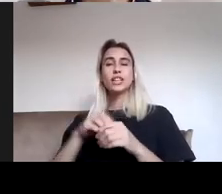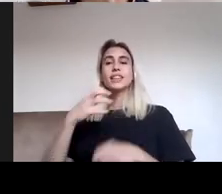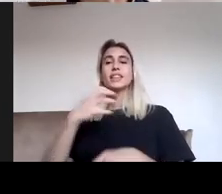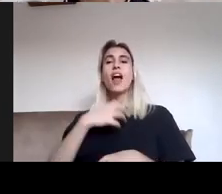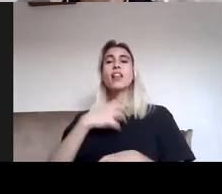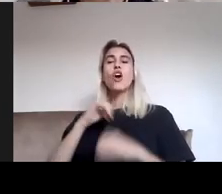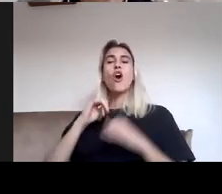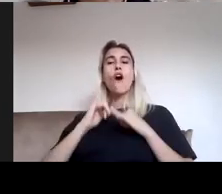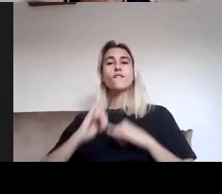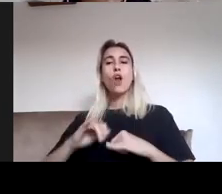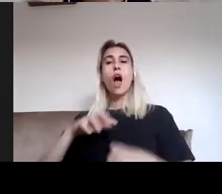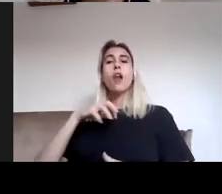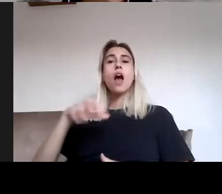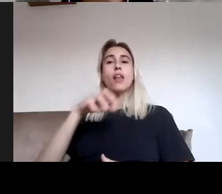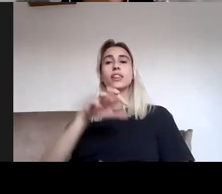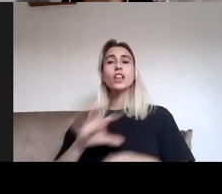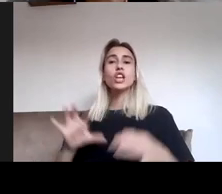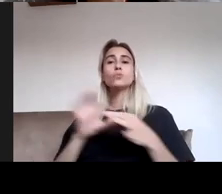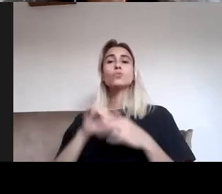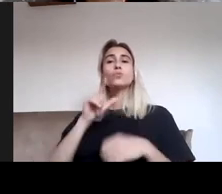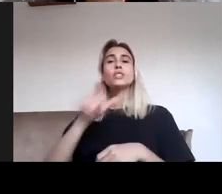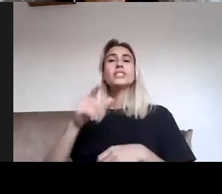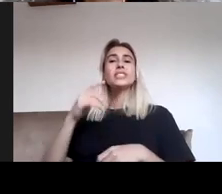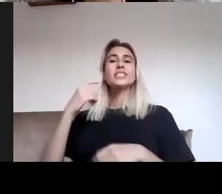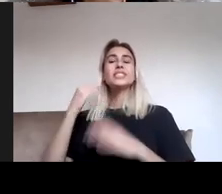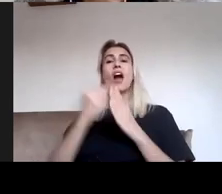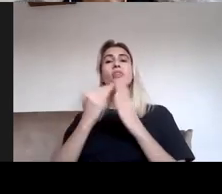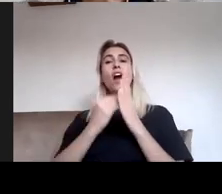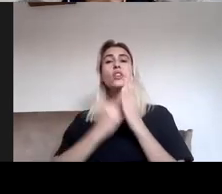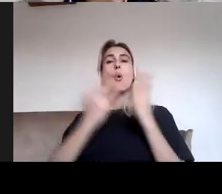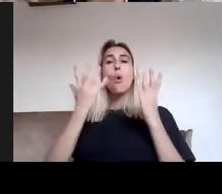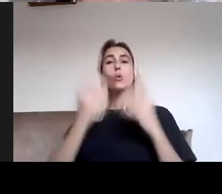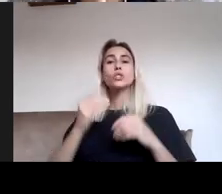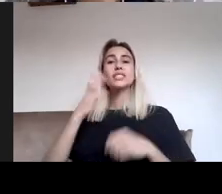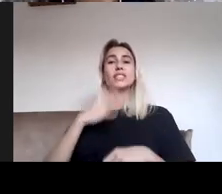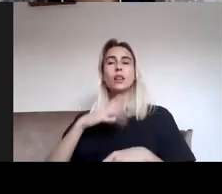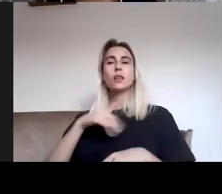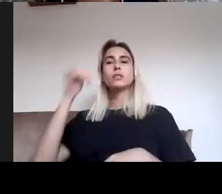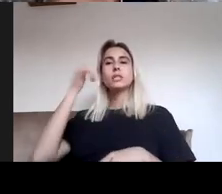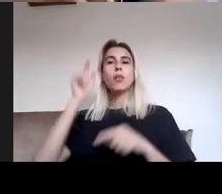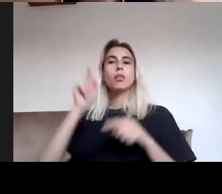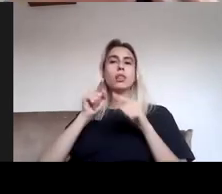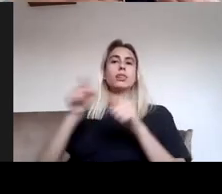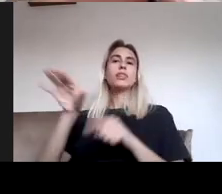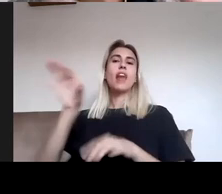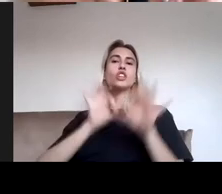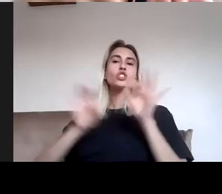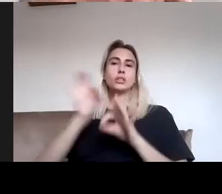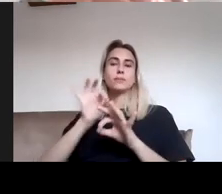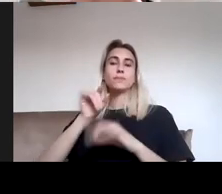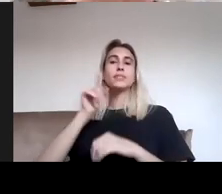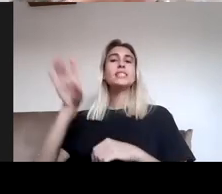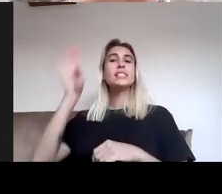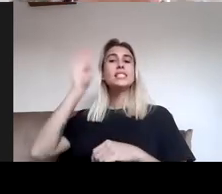konforları ve kendi alanlarına ilişkin bu standartlar olsun istedikleri için haliyle İspanya tercih ediyorlar. İspanya'nın